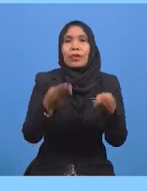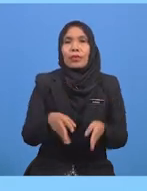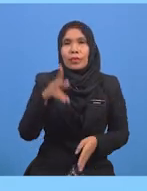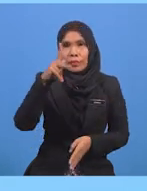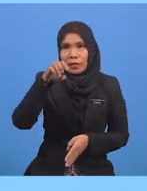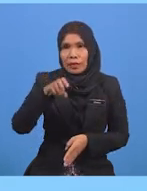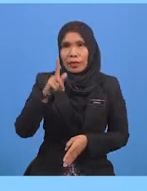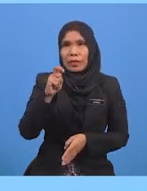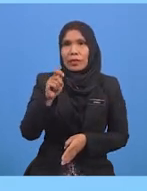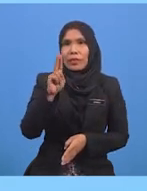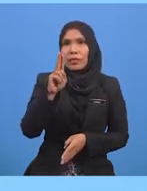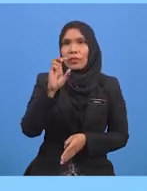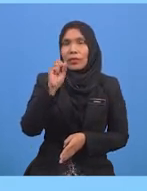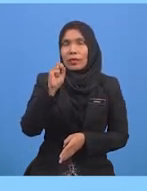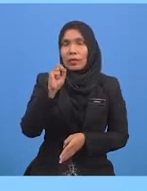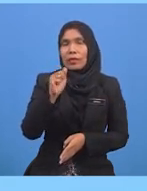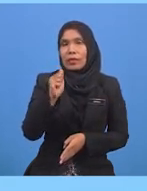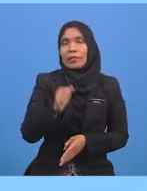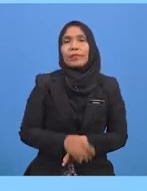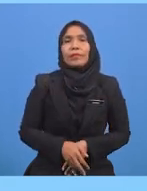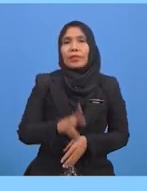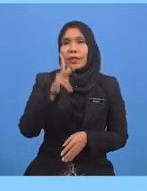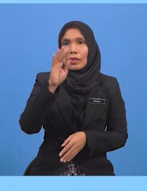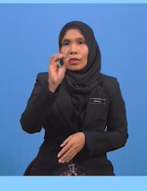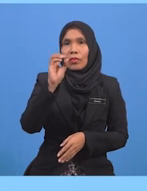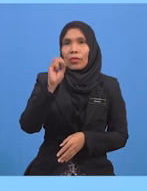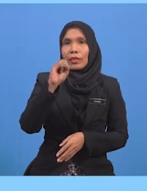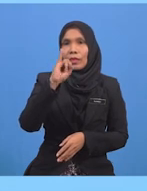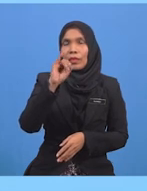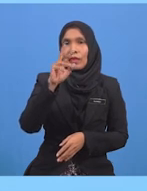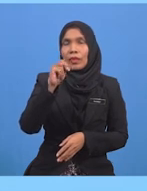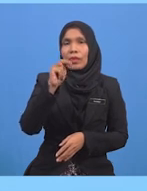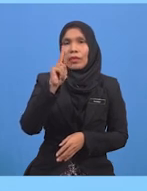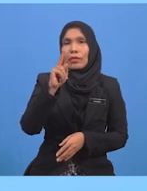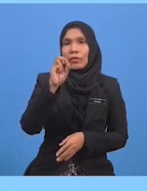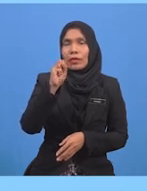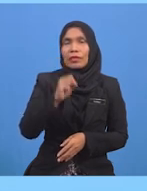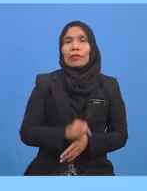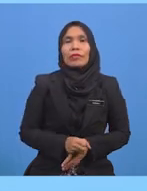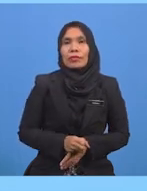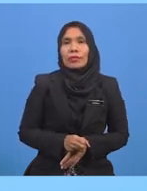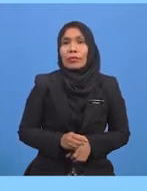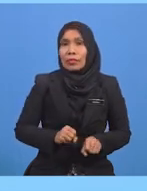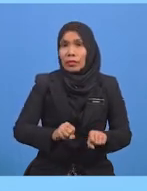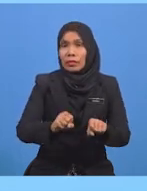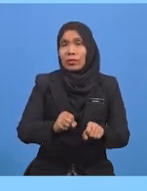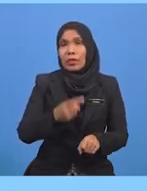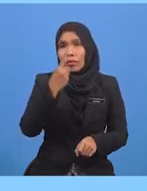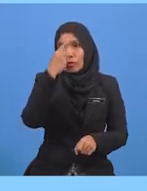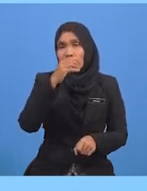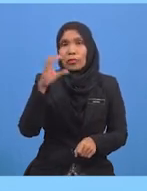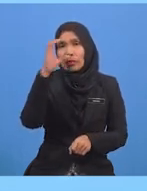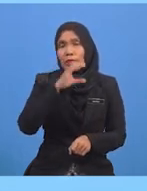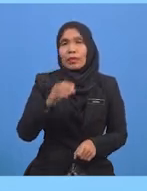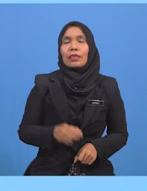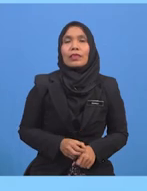kosinus sesuai digunakan untuk mencari panjang sisi PQ